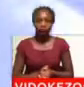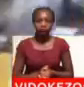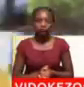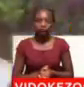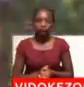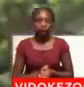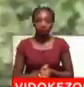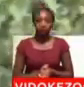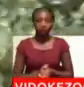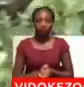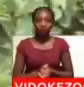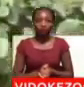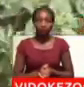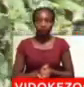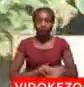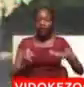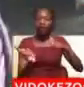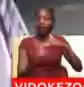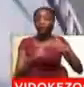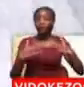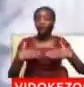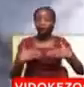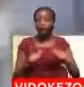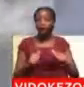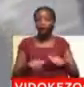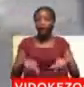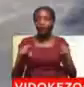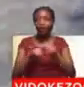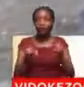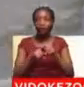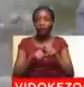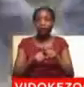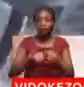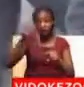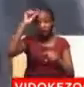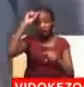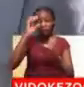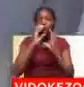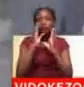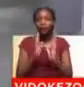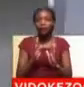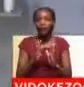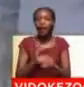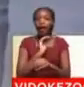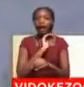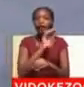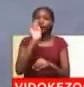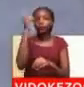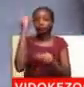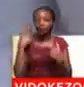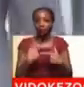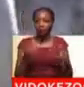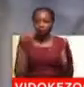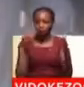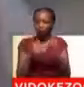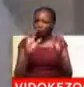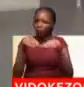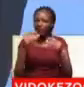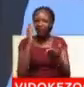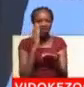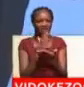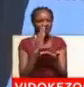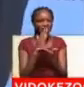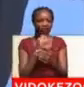Waziri wa afya Mutahi Kagwe akiandamana na msemaji wa serikali Cyrus Oguna amewashinikiza Wakenya kukoma kueneza taarifa za